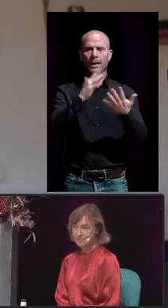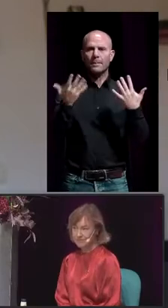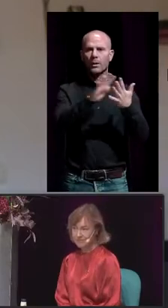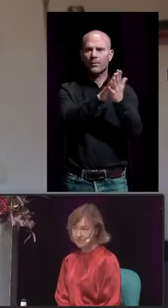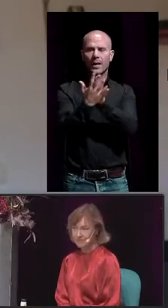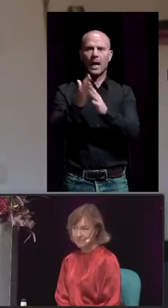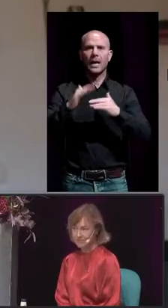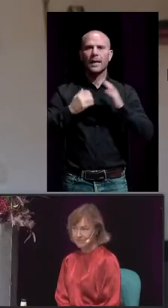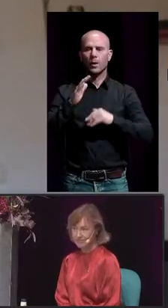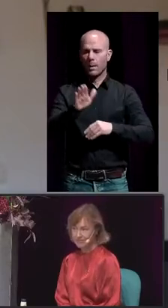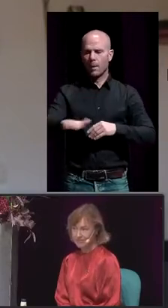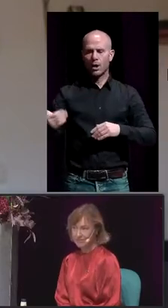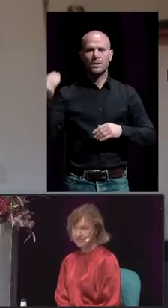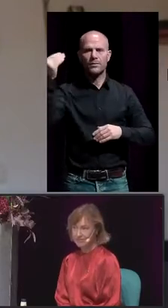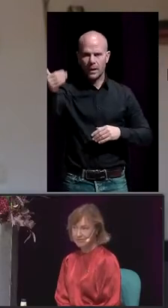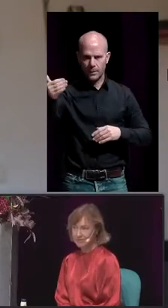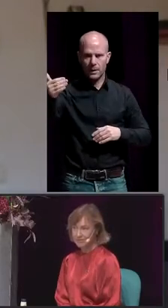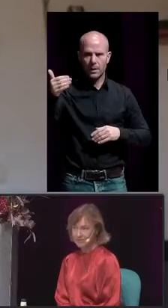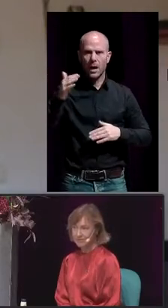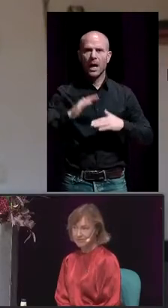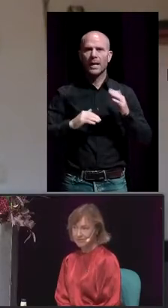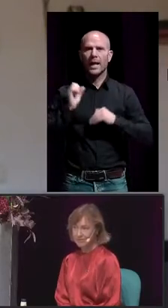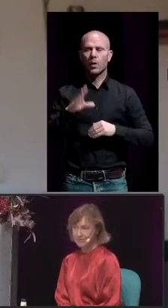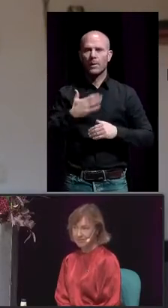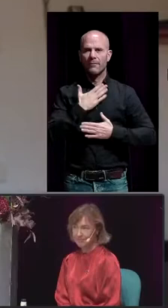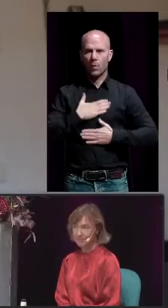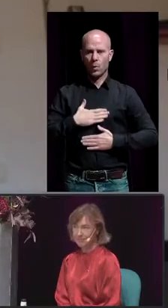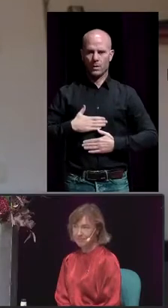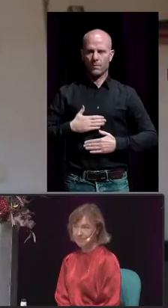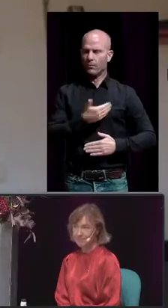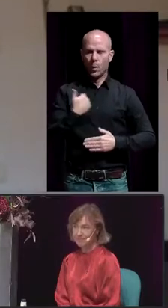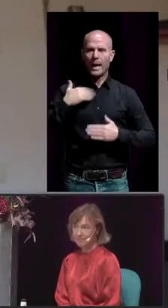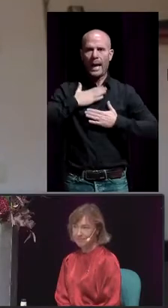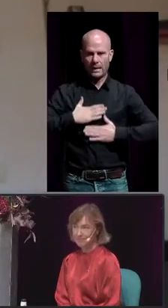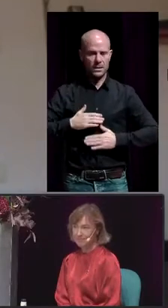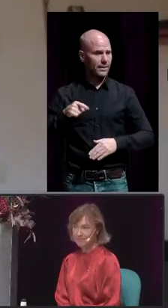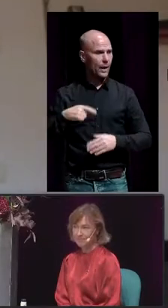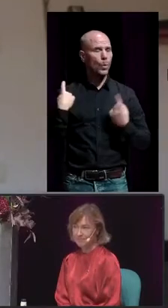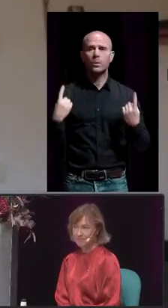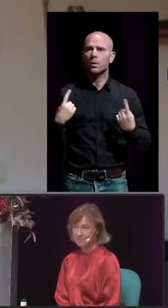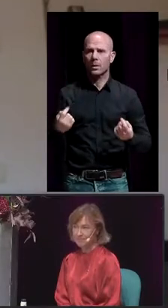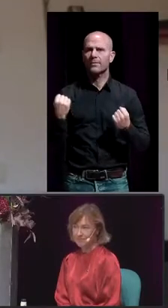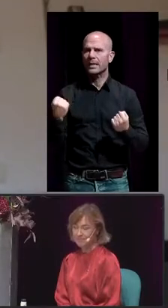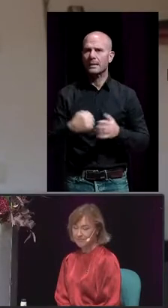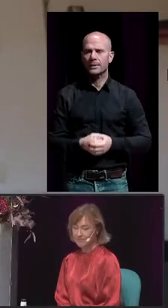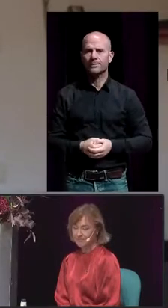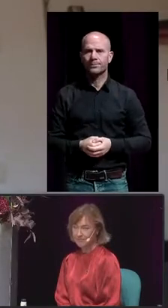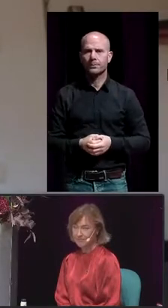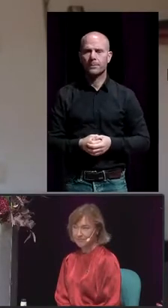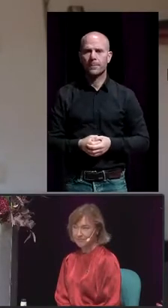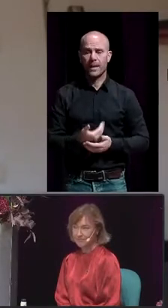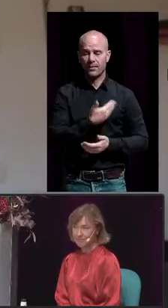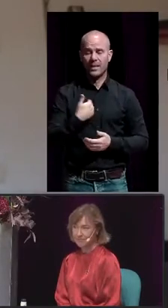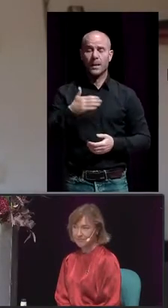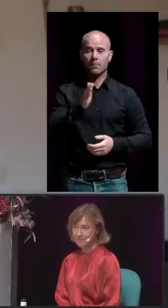handlar om barnens framtid, det handlar om vår hälsa. Det tycker jag är otroligt viktigt. Det är ju vi